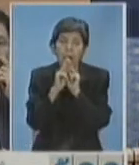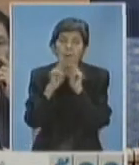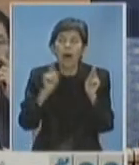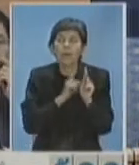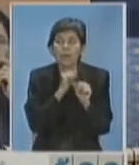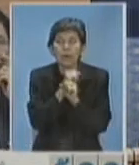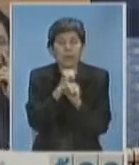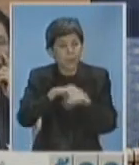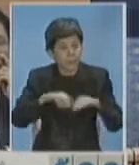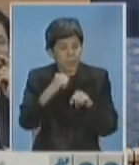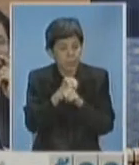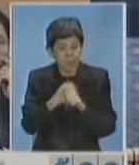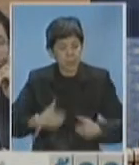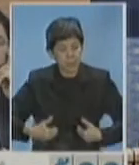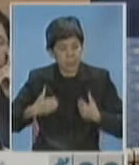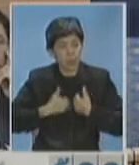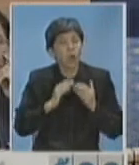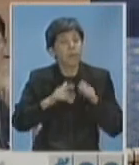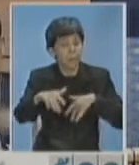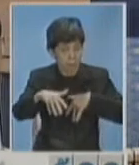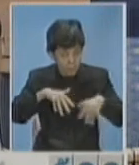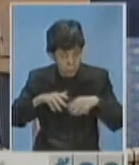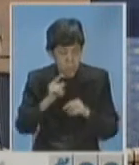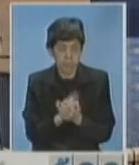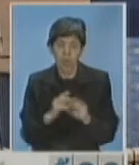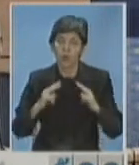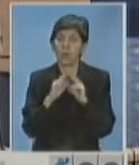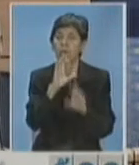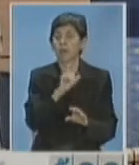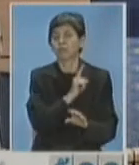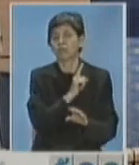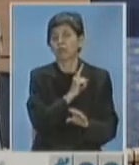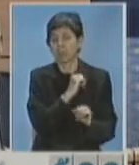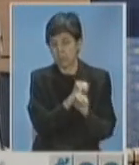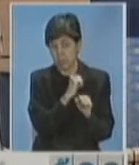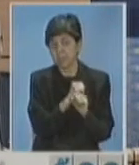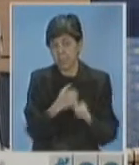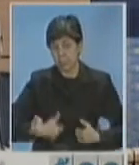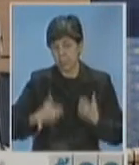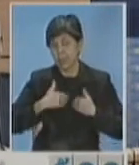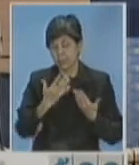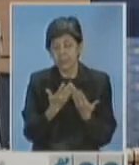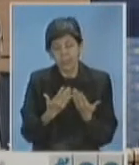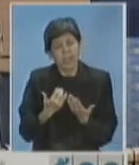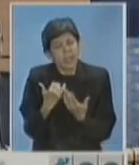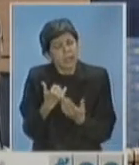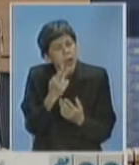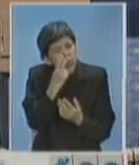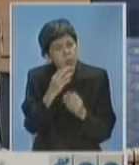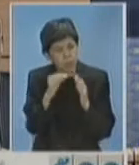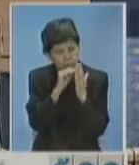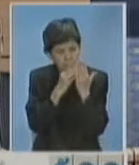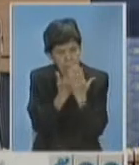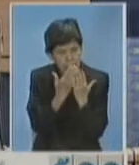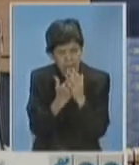การอำนวยการพัฒนาคุณภาพชีวิตของประชาชนของกระทรวงมหาดไทยท่านประธานครับเขาระบุอย่างชัดเจนว่าจังหวัดที่มี